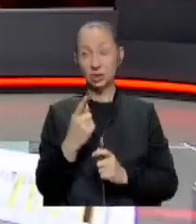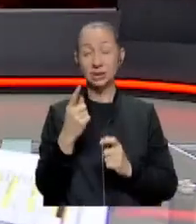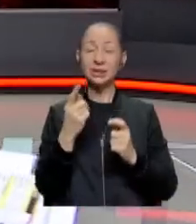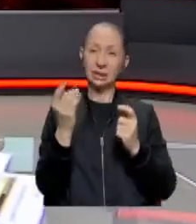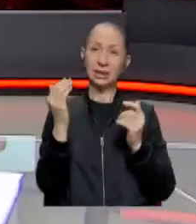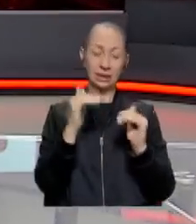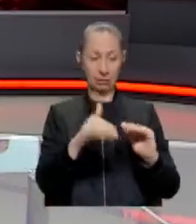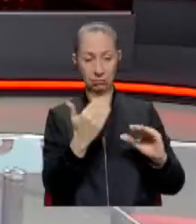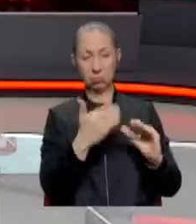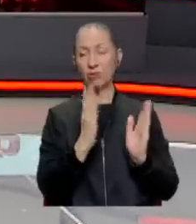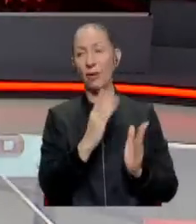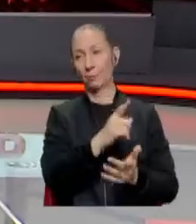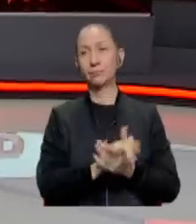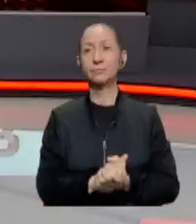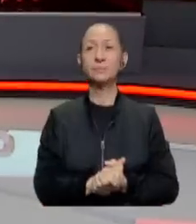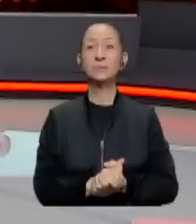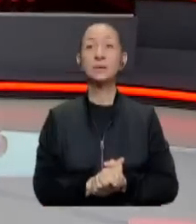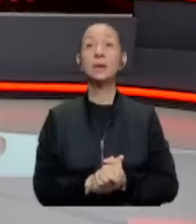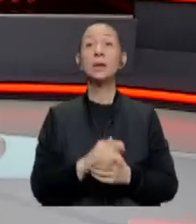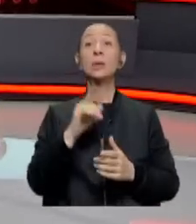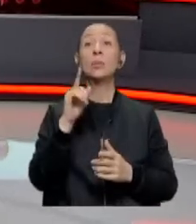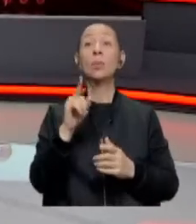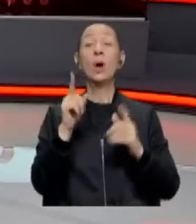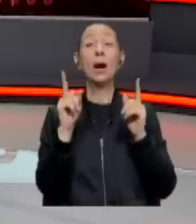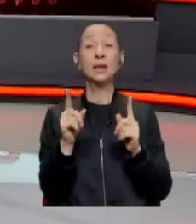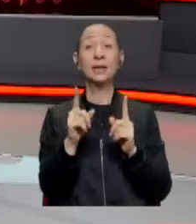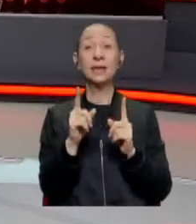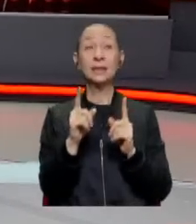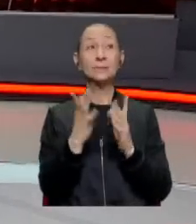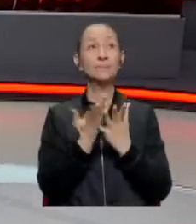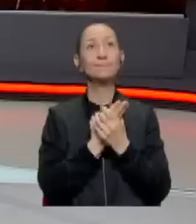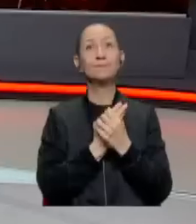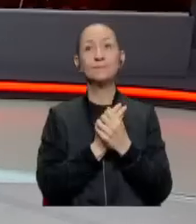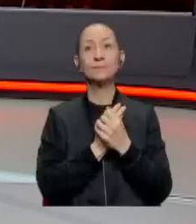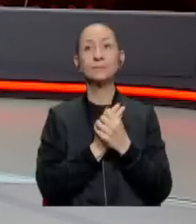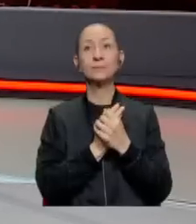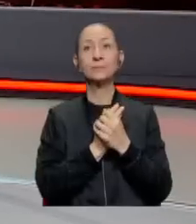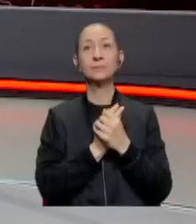gelmeye devam ediyor Bu arada da yani